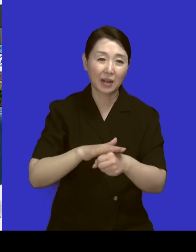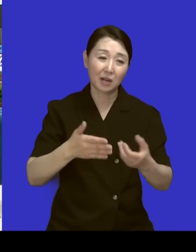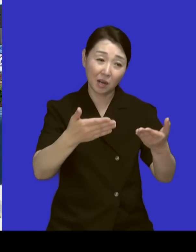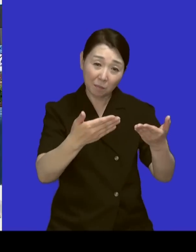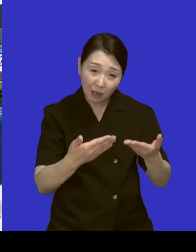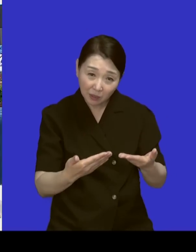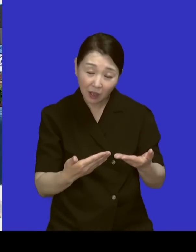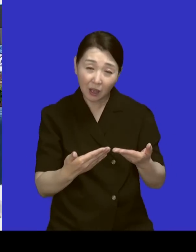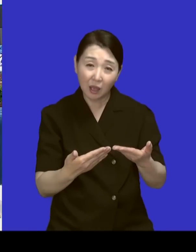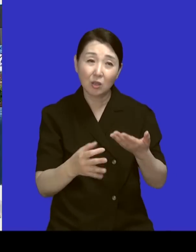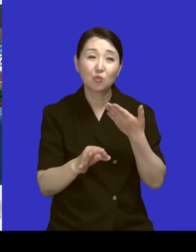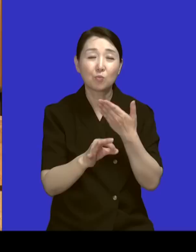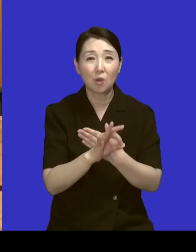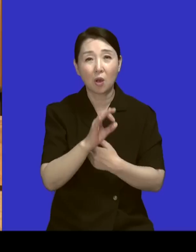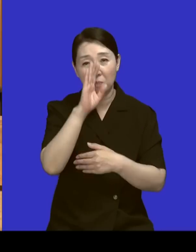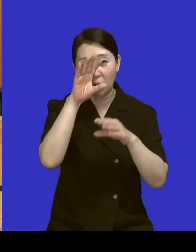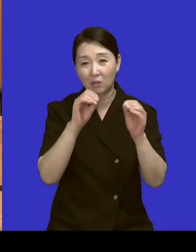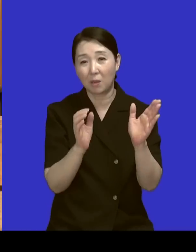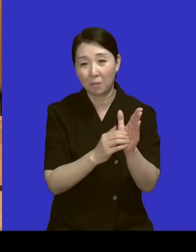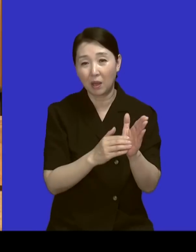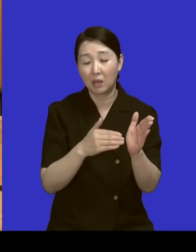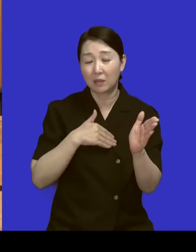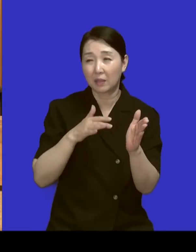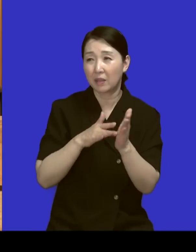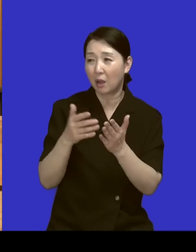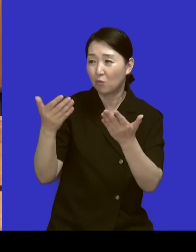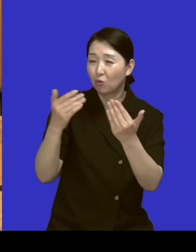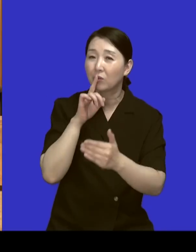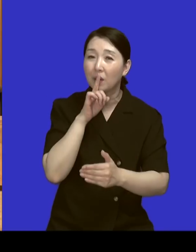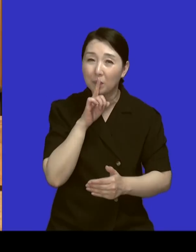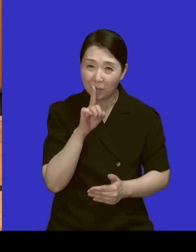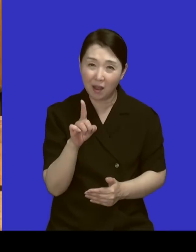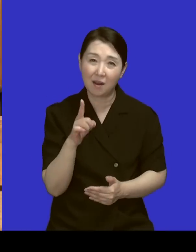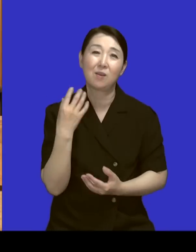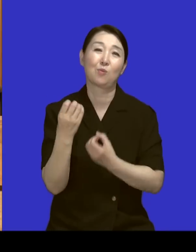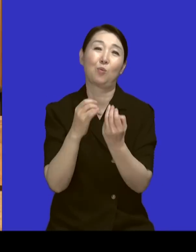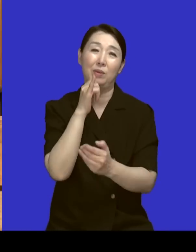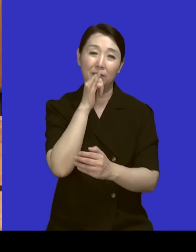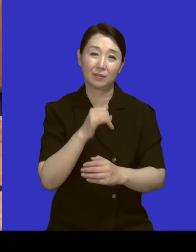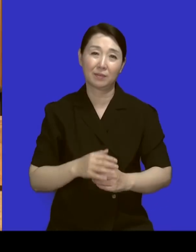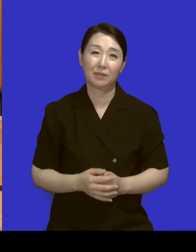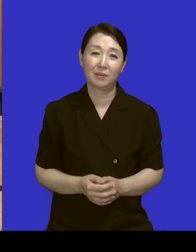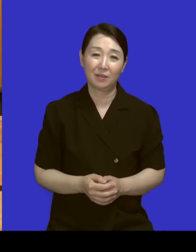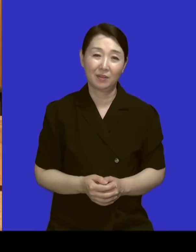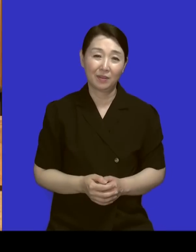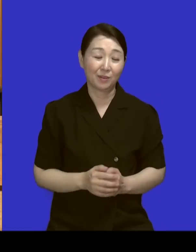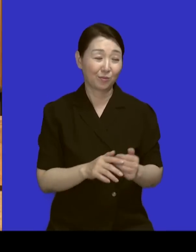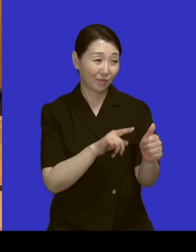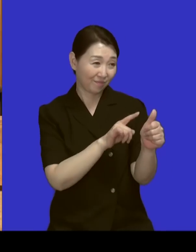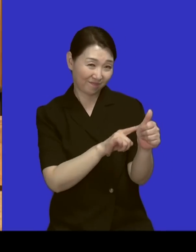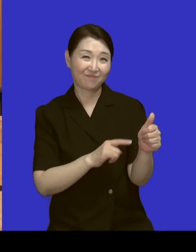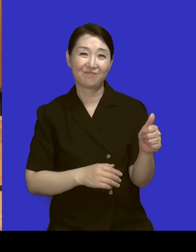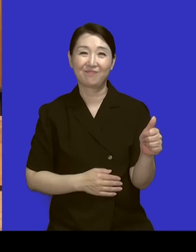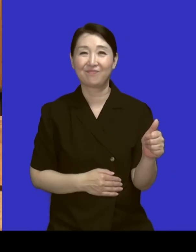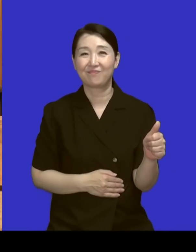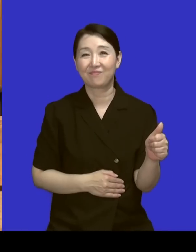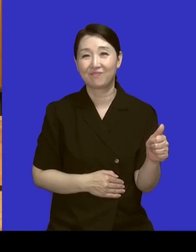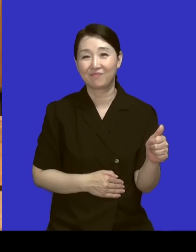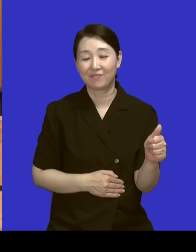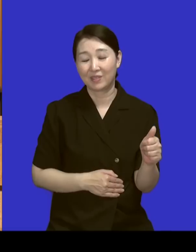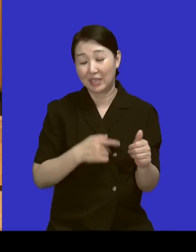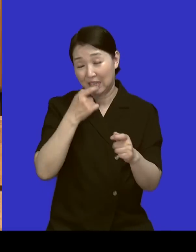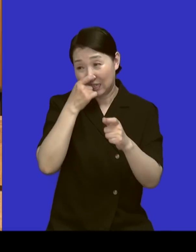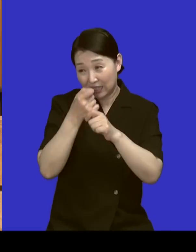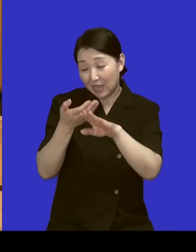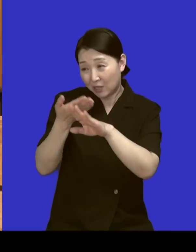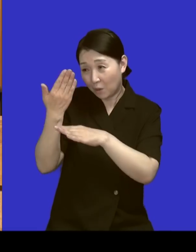받아주면 낫는 병이었는데 자기에게 너무나 많은 약물을 투여했다라고 고백을 해주셨거든요. 우리 관영 형제도 결국은 친한 선배 옆에서